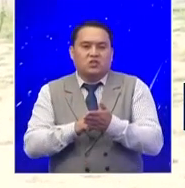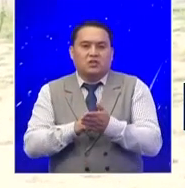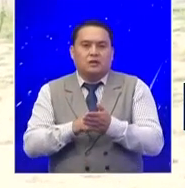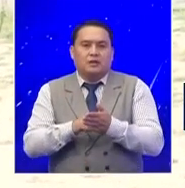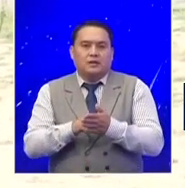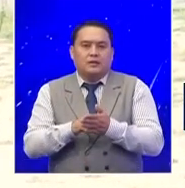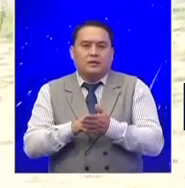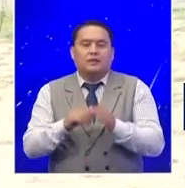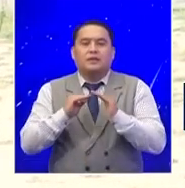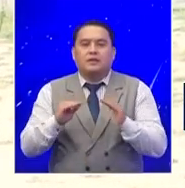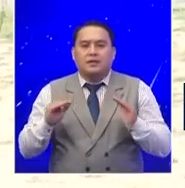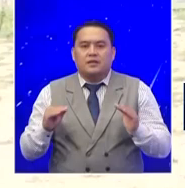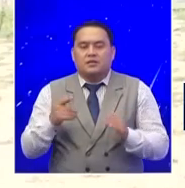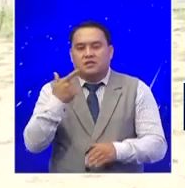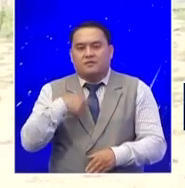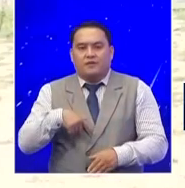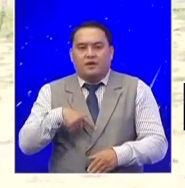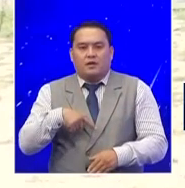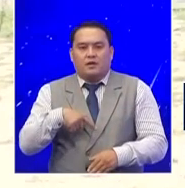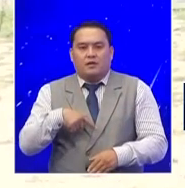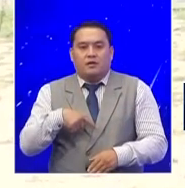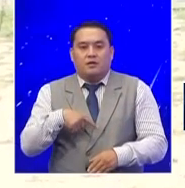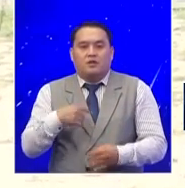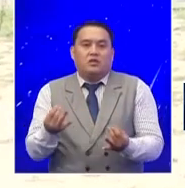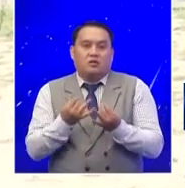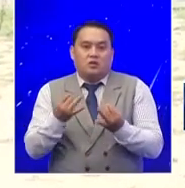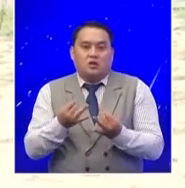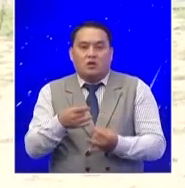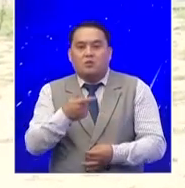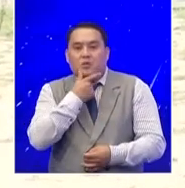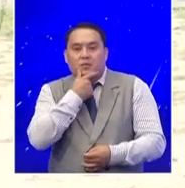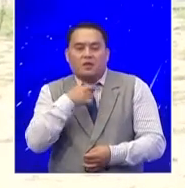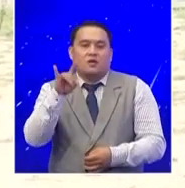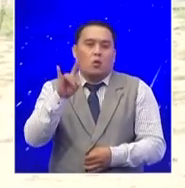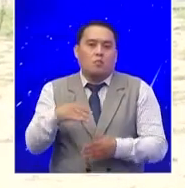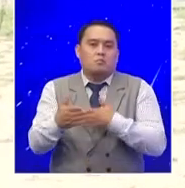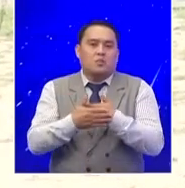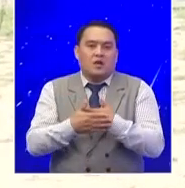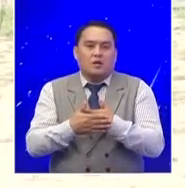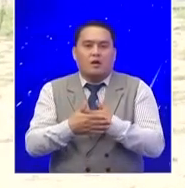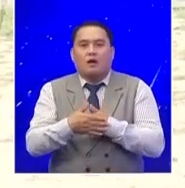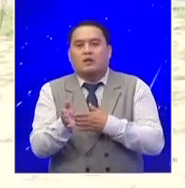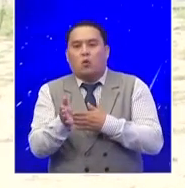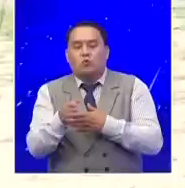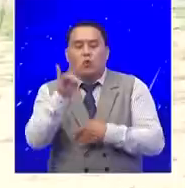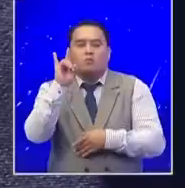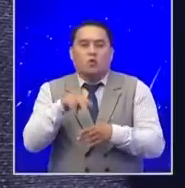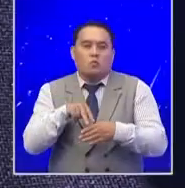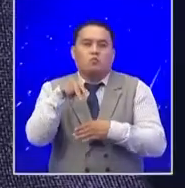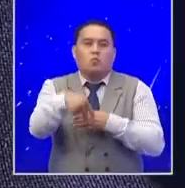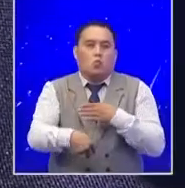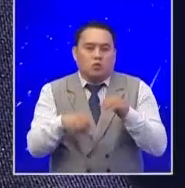как дети из-за своей естественной любознательности перед раскрытым окном